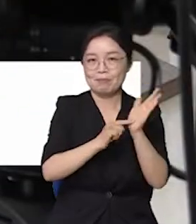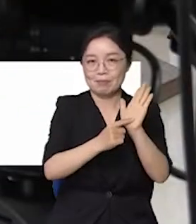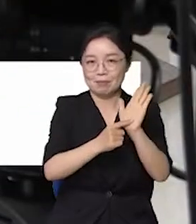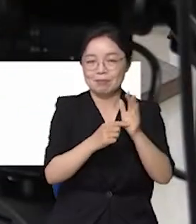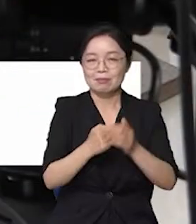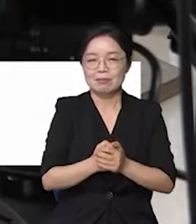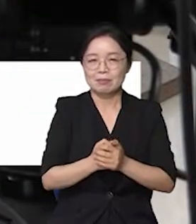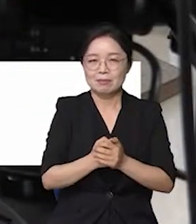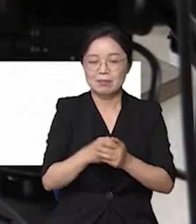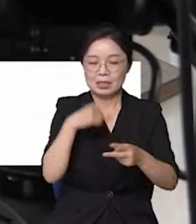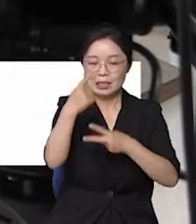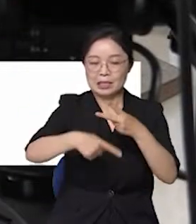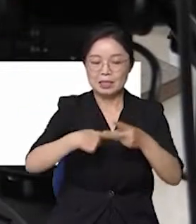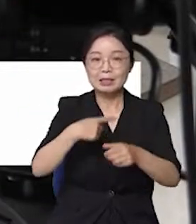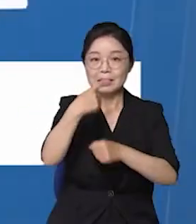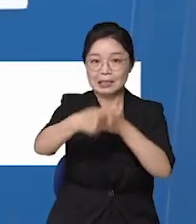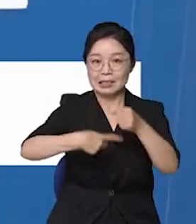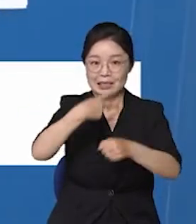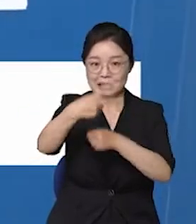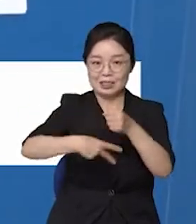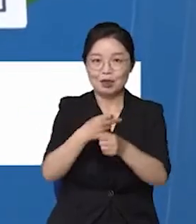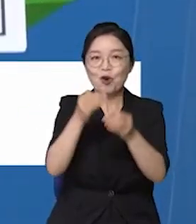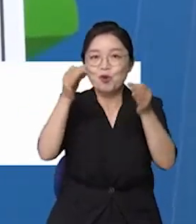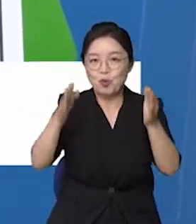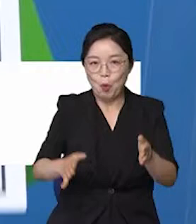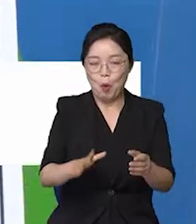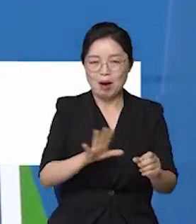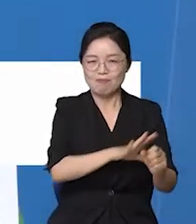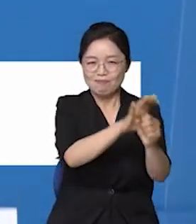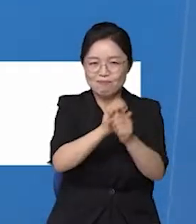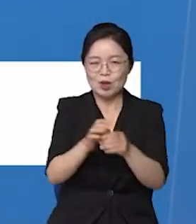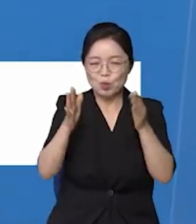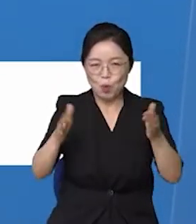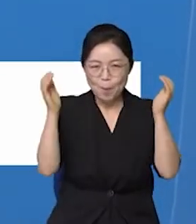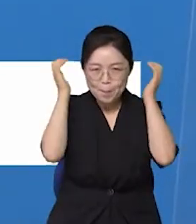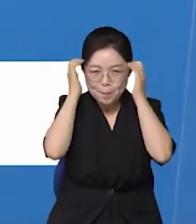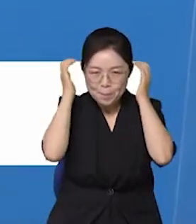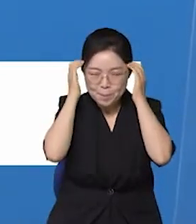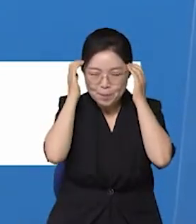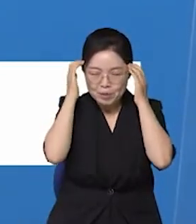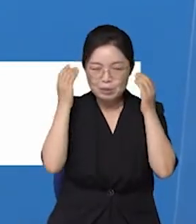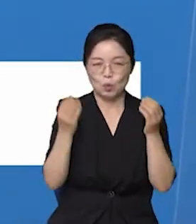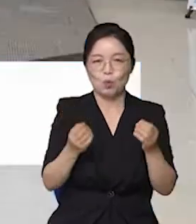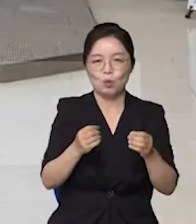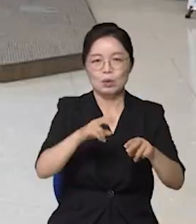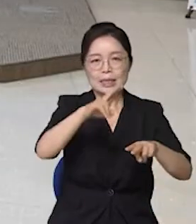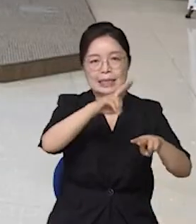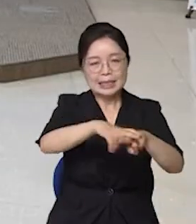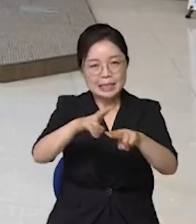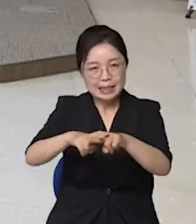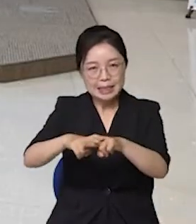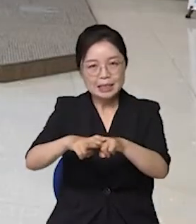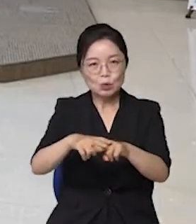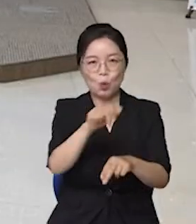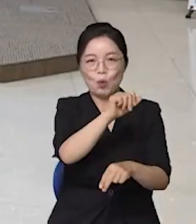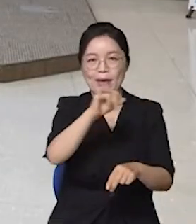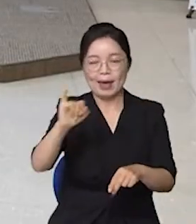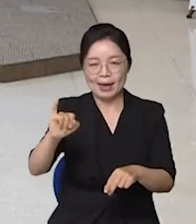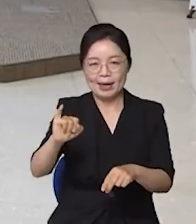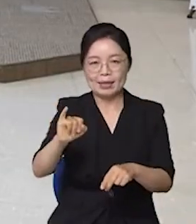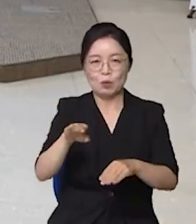이상을 코로나19로 분투하면서도 광주형 일자리를 성공시키고 인공지능 대표도시라는 타이틀을